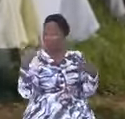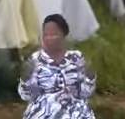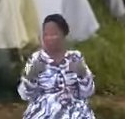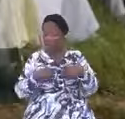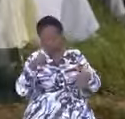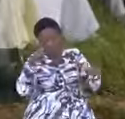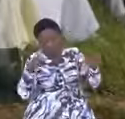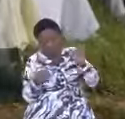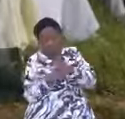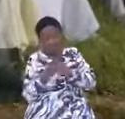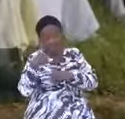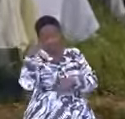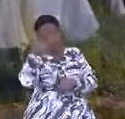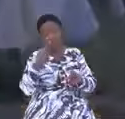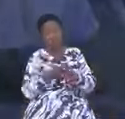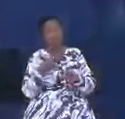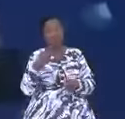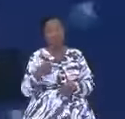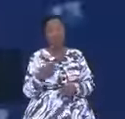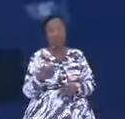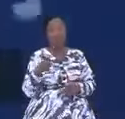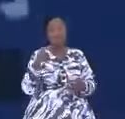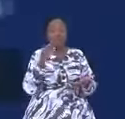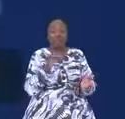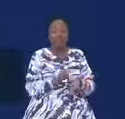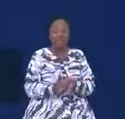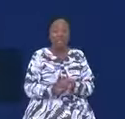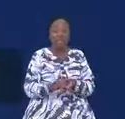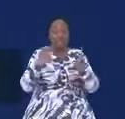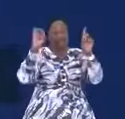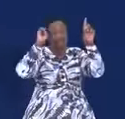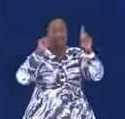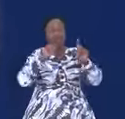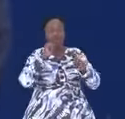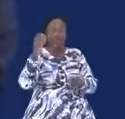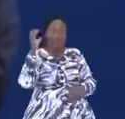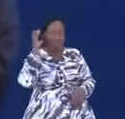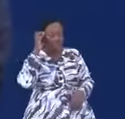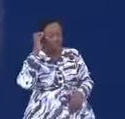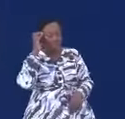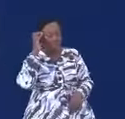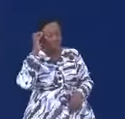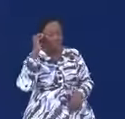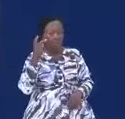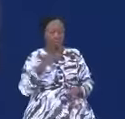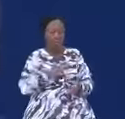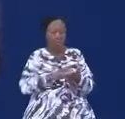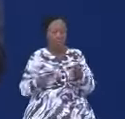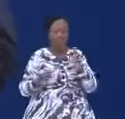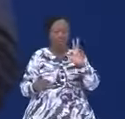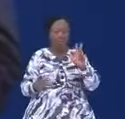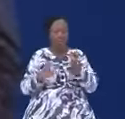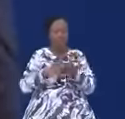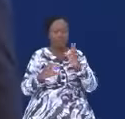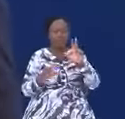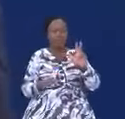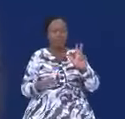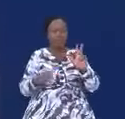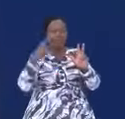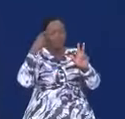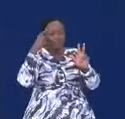ce sont vos péchés qui vous car sa foi celle empêche de vous écouter mais ces trois éditeurs ces trois quarts vos mains